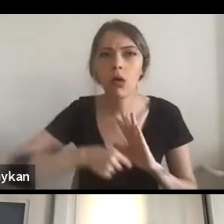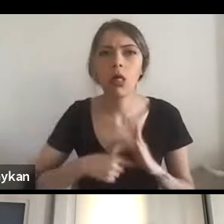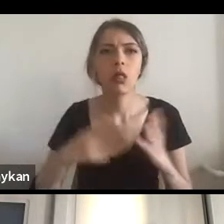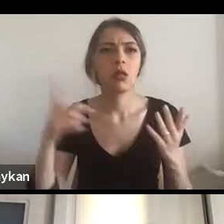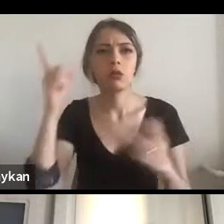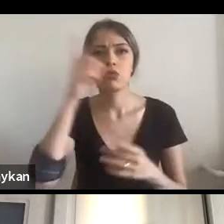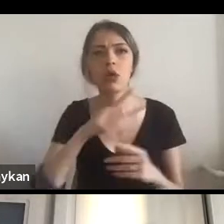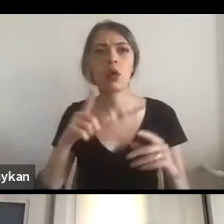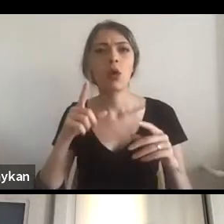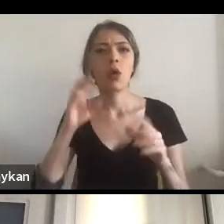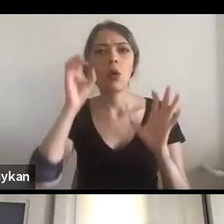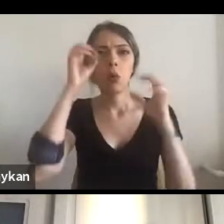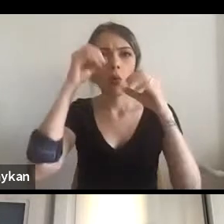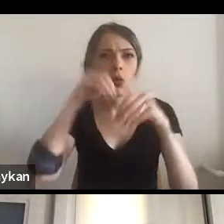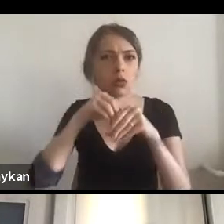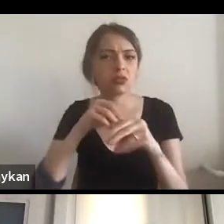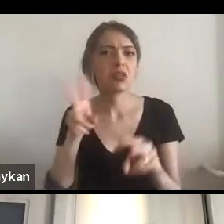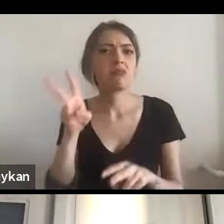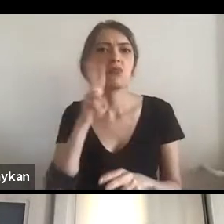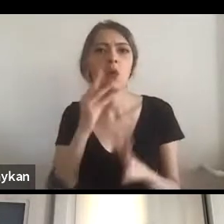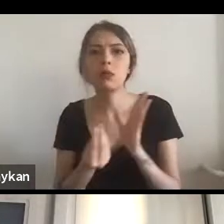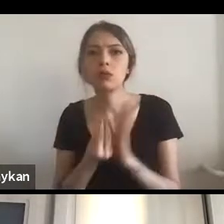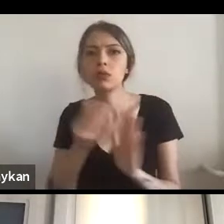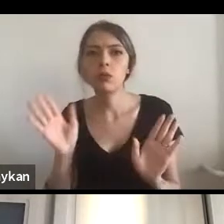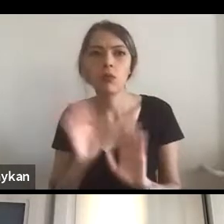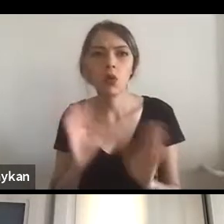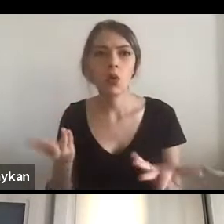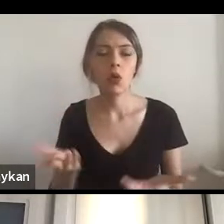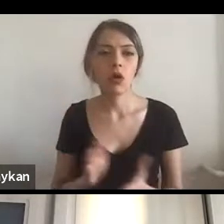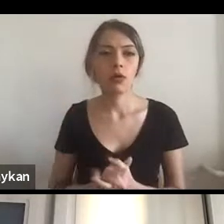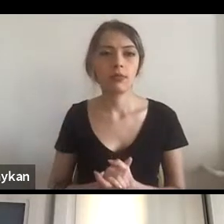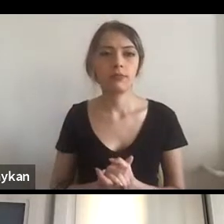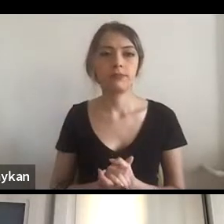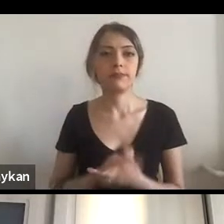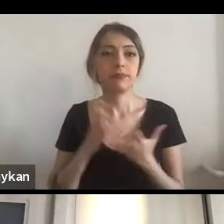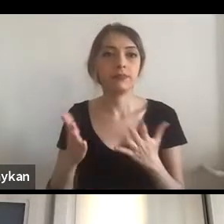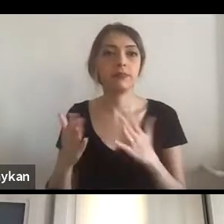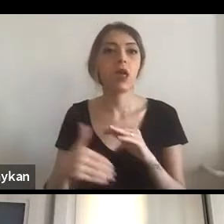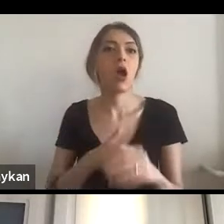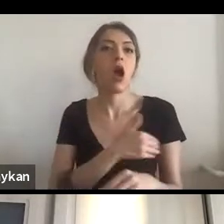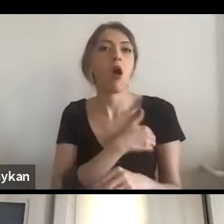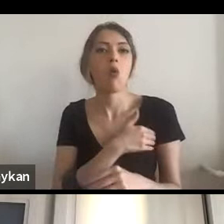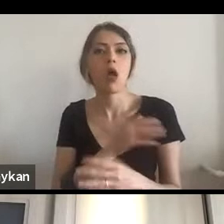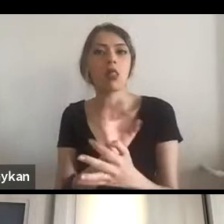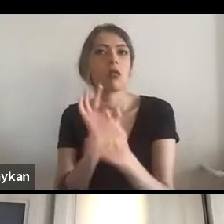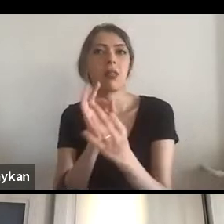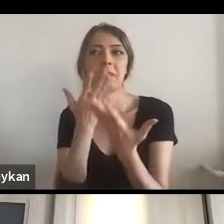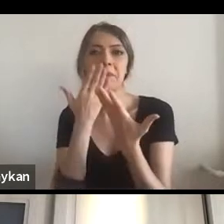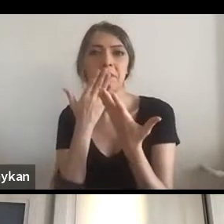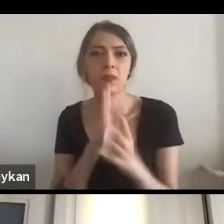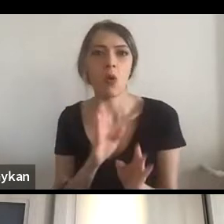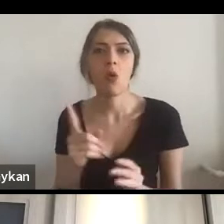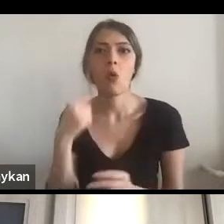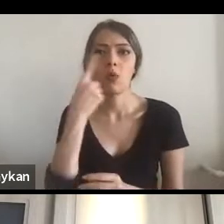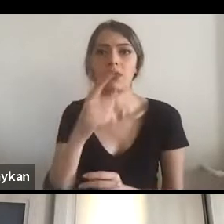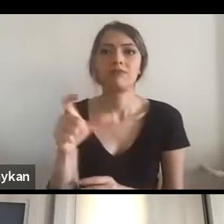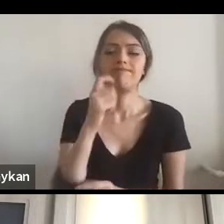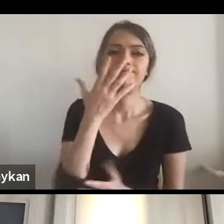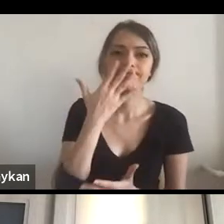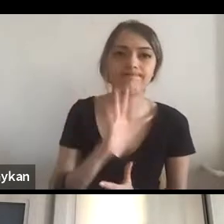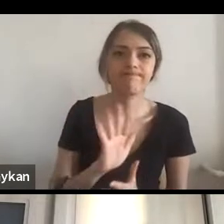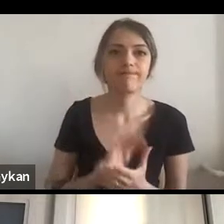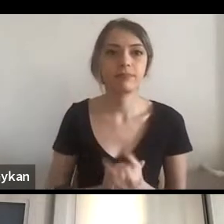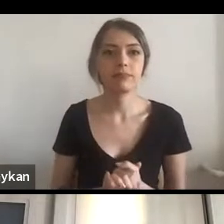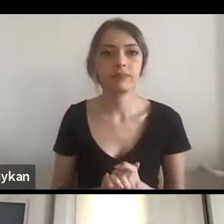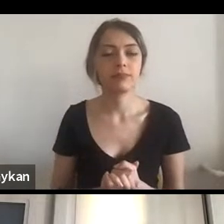Google'da bile bir sonuç bulamadım. Ama avukata da ulaşamadım. Oradan da bir sonuç alamadım.